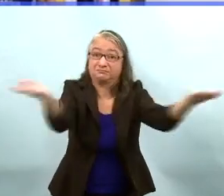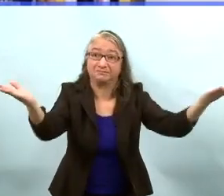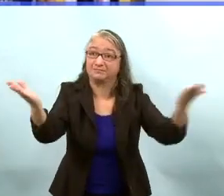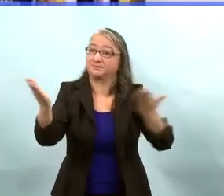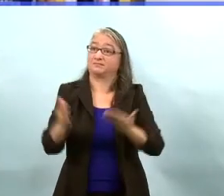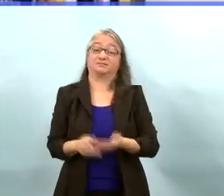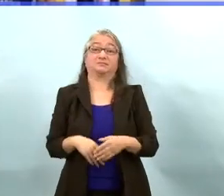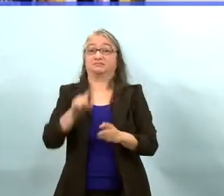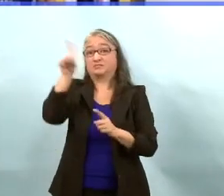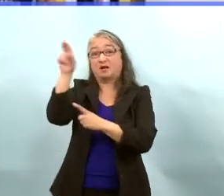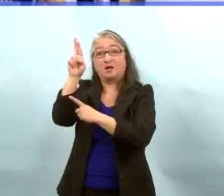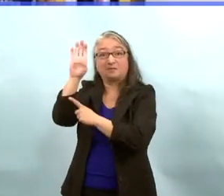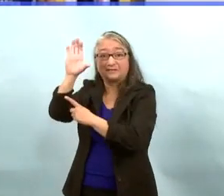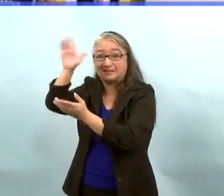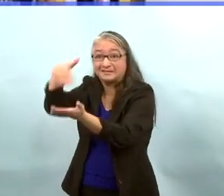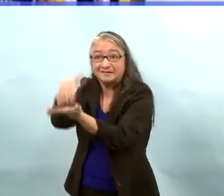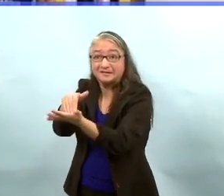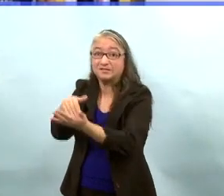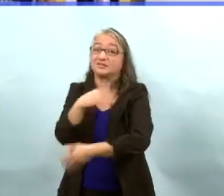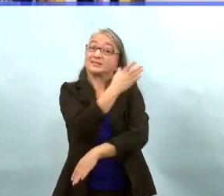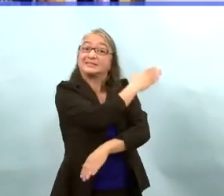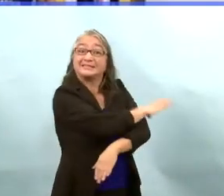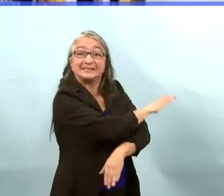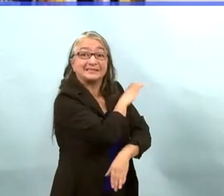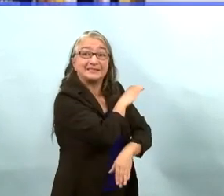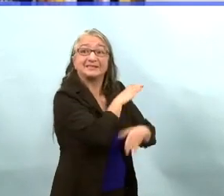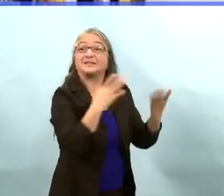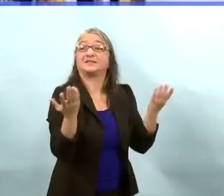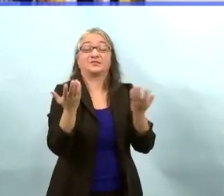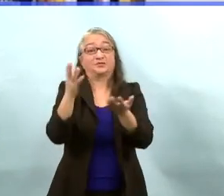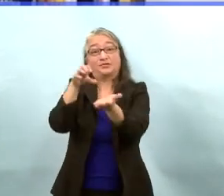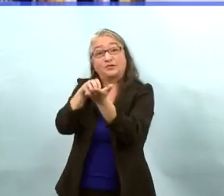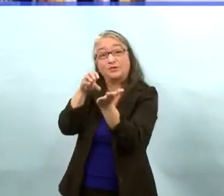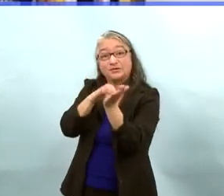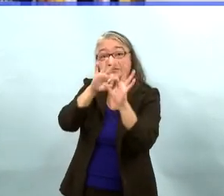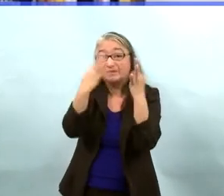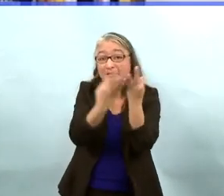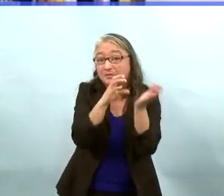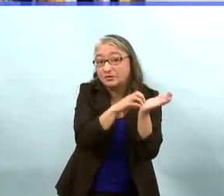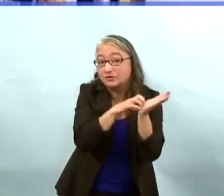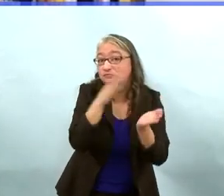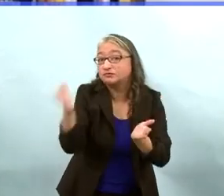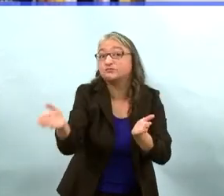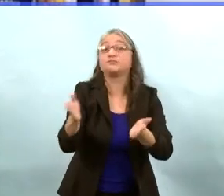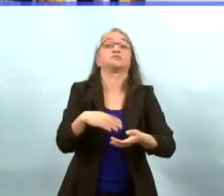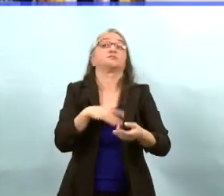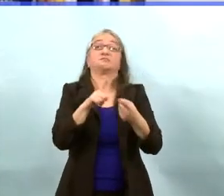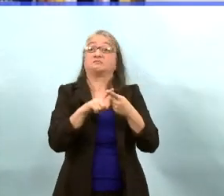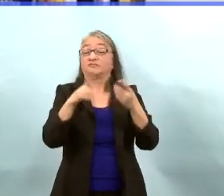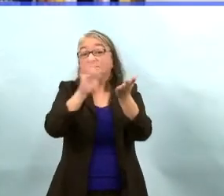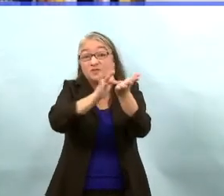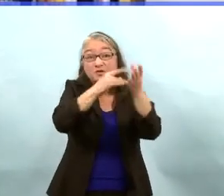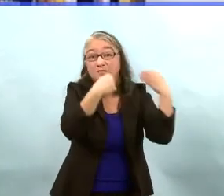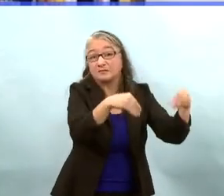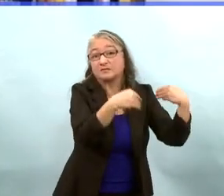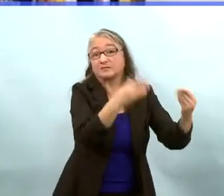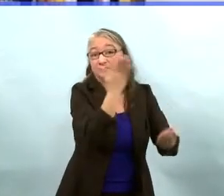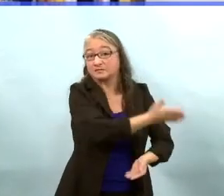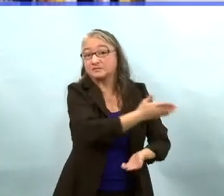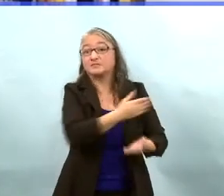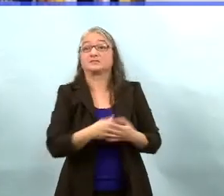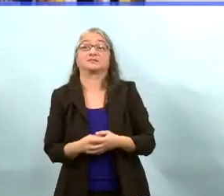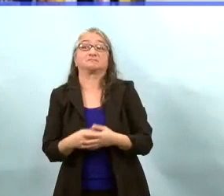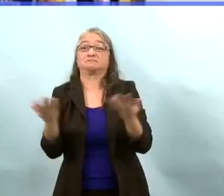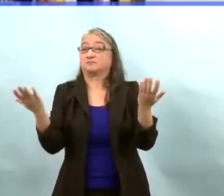Nous avons déjà plus de 15 000 rendez-vous qui sont pris, et ça, c'est simplement par l'intermédiaire du système de réservation provinciale. Mais on sait